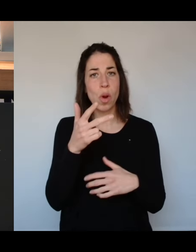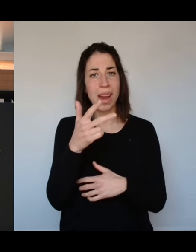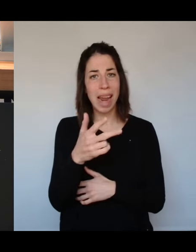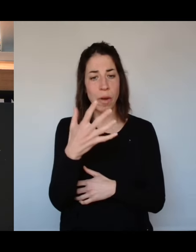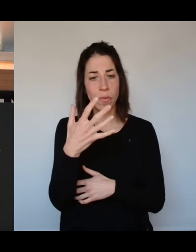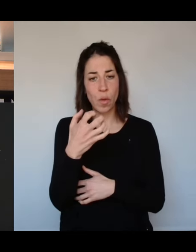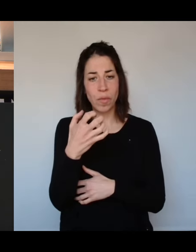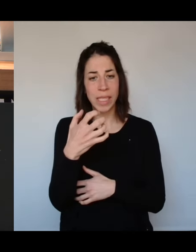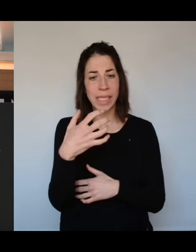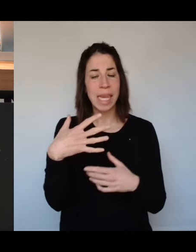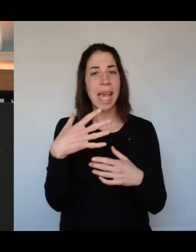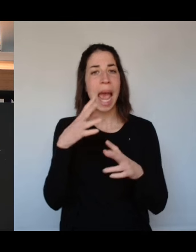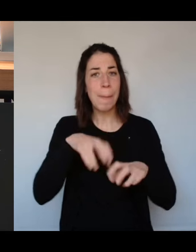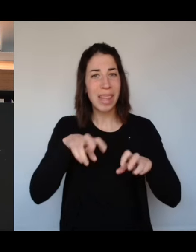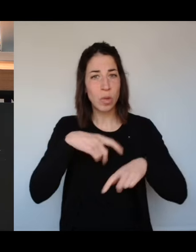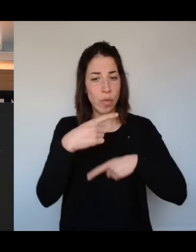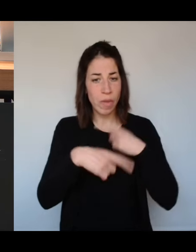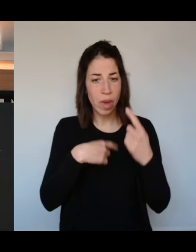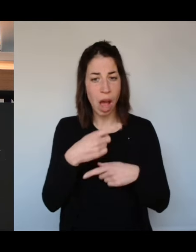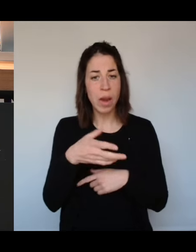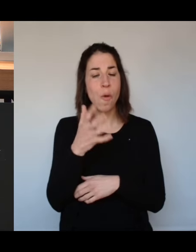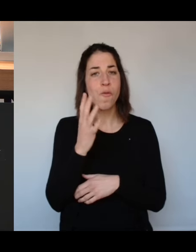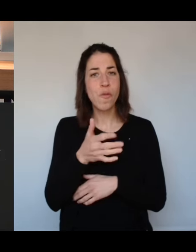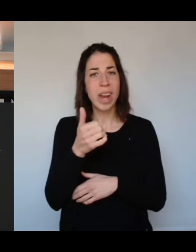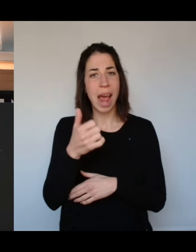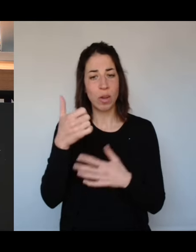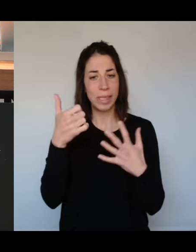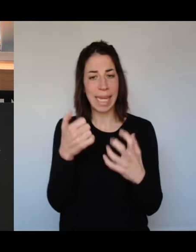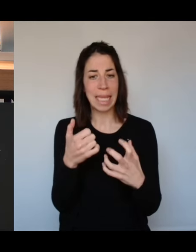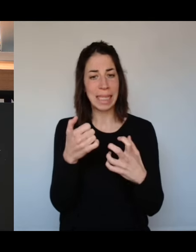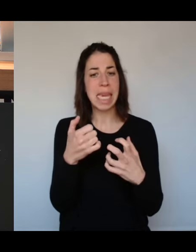Freiheitsstrafen. Eine hohe Polizeipräsenz